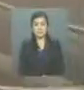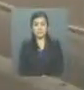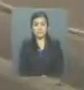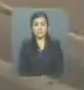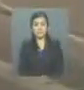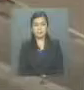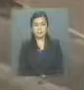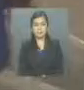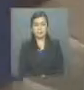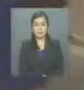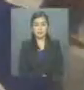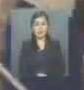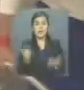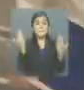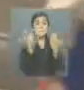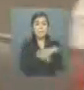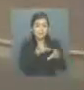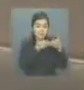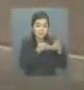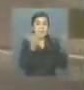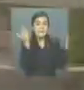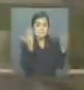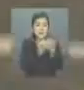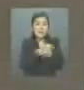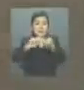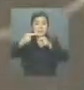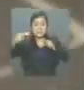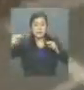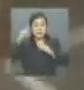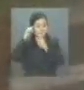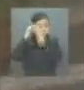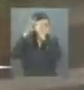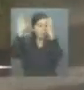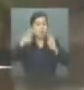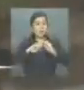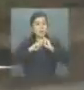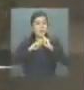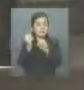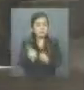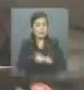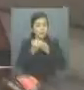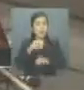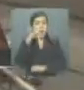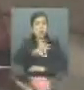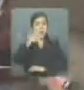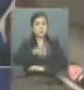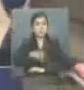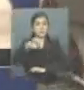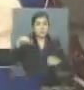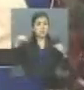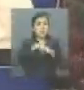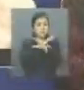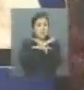เปลี่ยนเรือแจวเป็นเชือกล้อมรอบแล้วจินตนาการว่าพายเข้างานสัมผัสวิถีชีวิตของผู้คนในสมัยอยุธยาที่ใช้เ